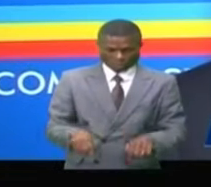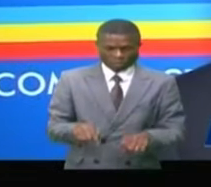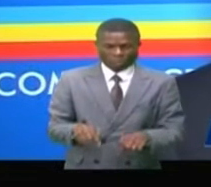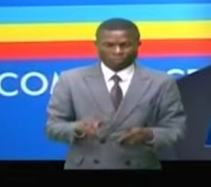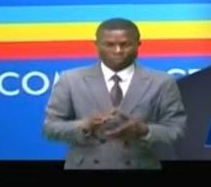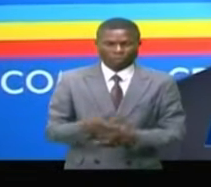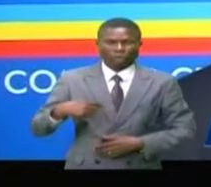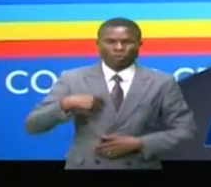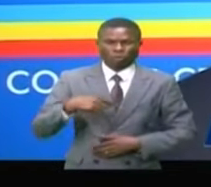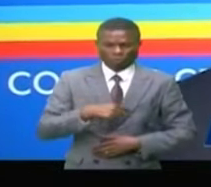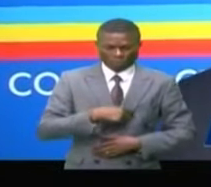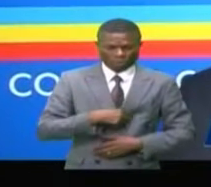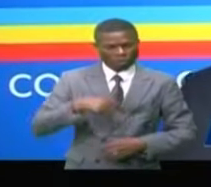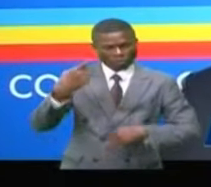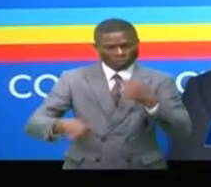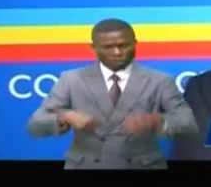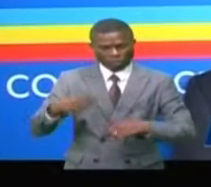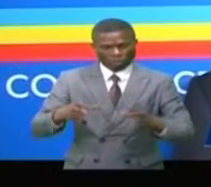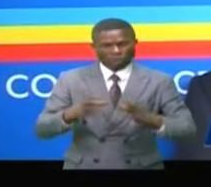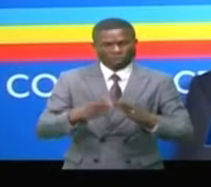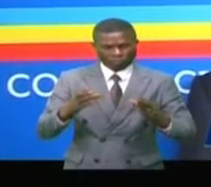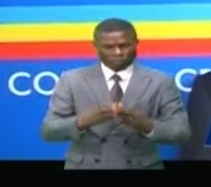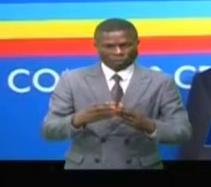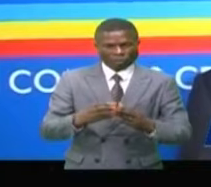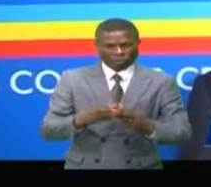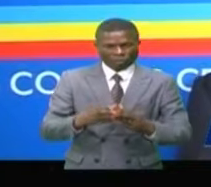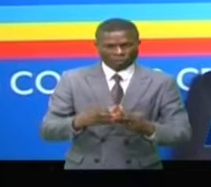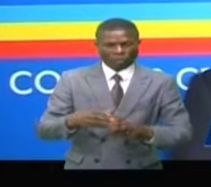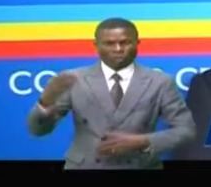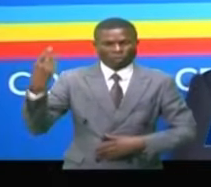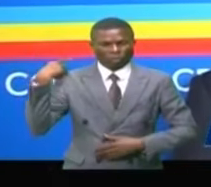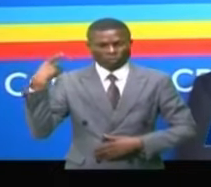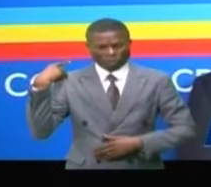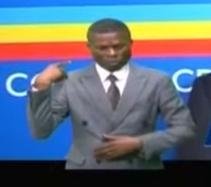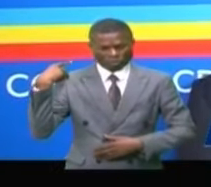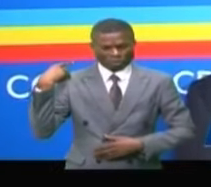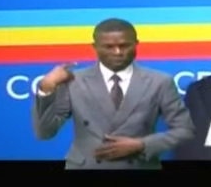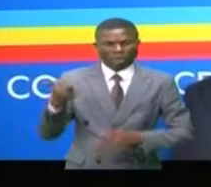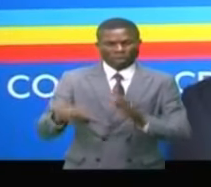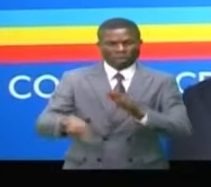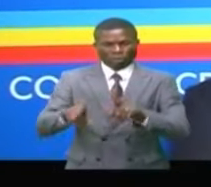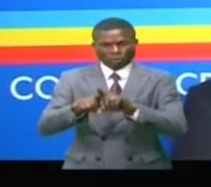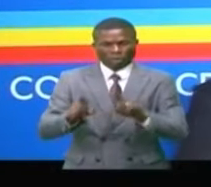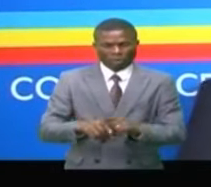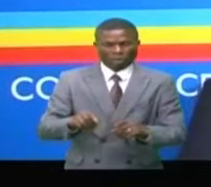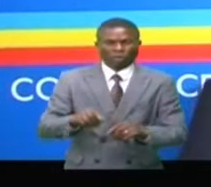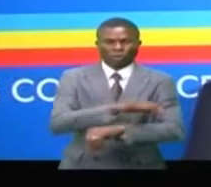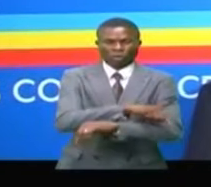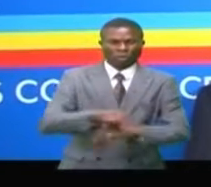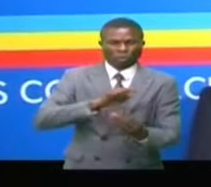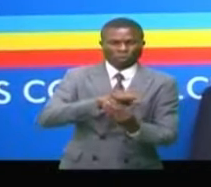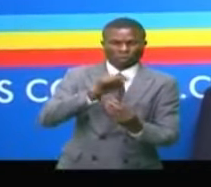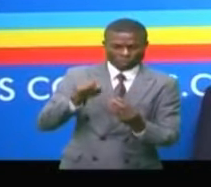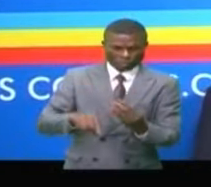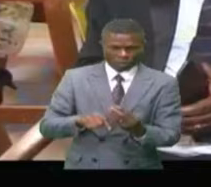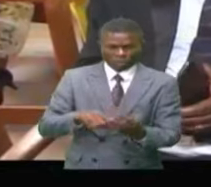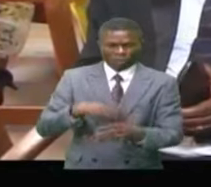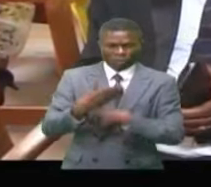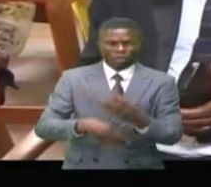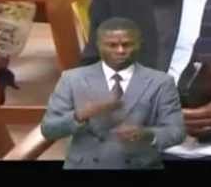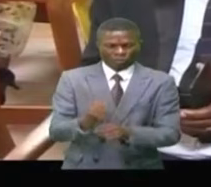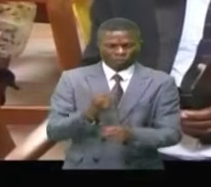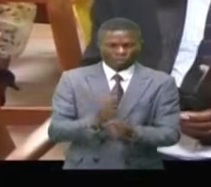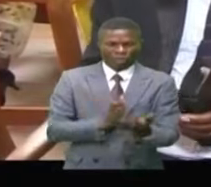que nous puissions discuter avec la Cour des comptes sur le rapport que la Cour a fait sur la manière dont le